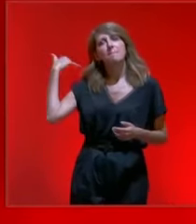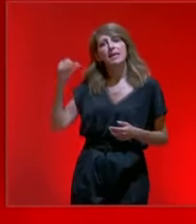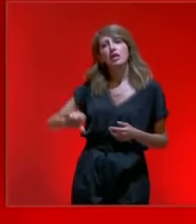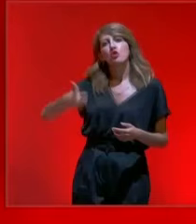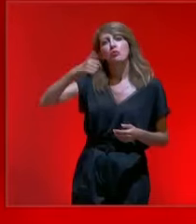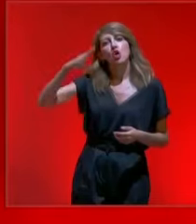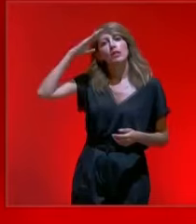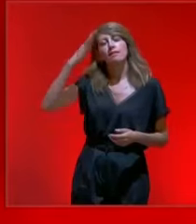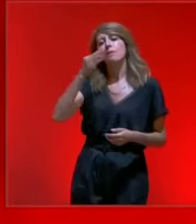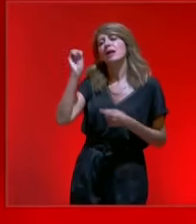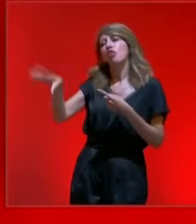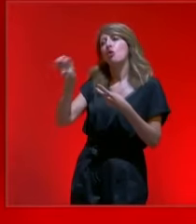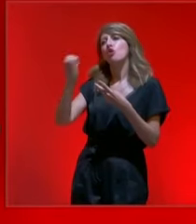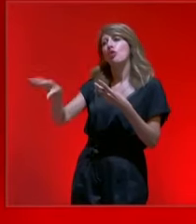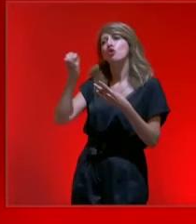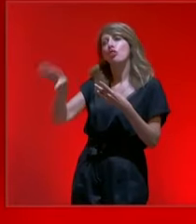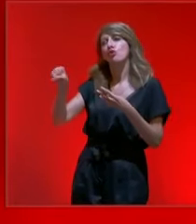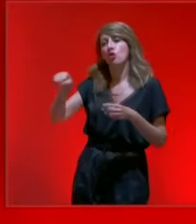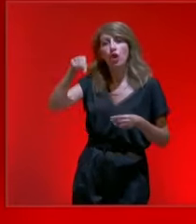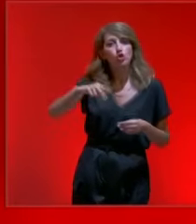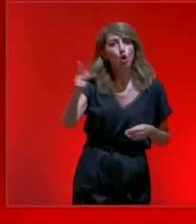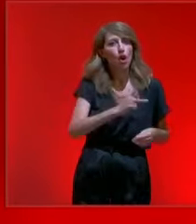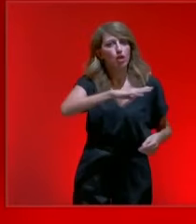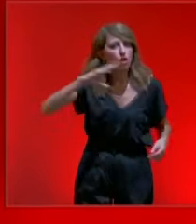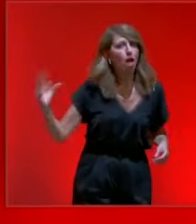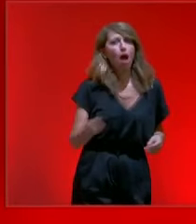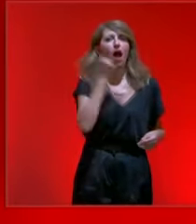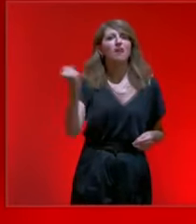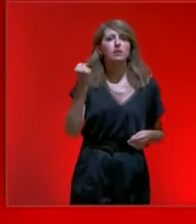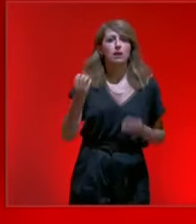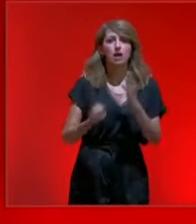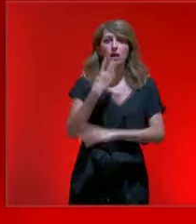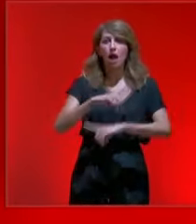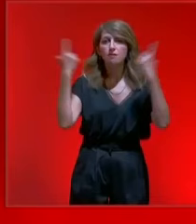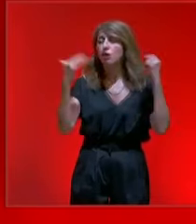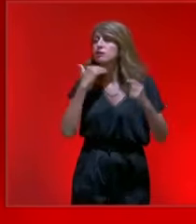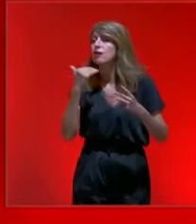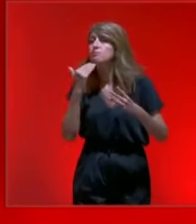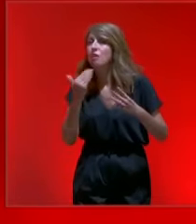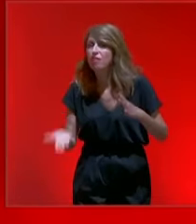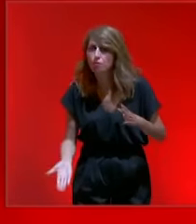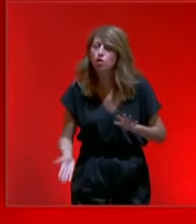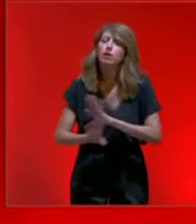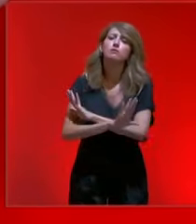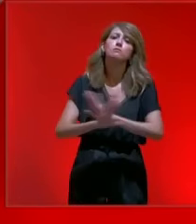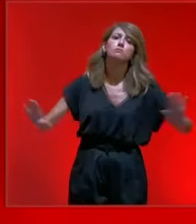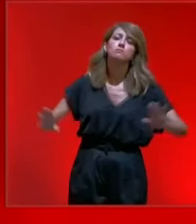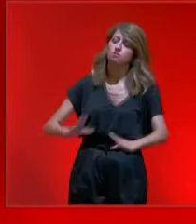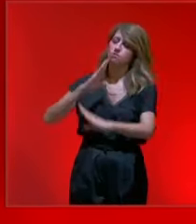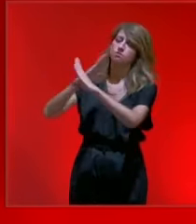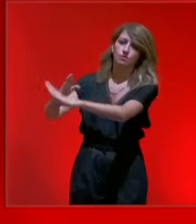επιχείρημα που ακούγαμε μέσα και έξω από τη Βουλή τα προηγούμενα χρόνια, ότι για ό,τι κακό συνέβαινε, φταίνε οι